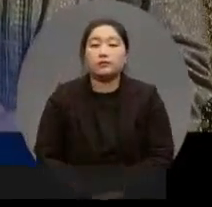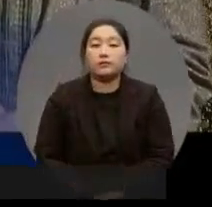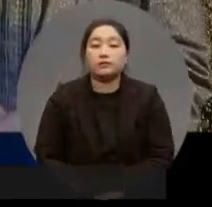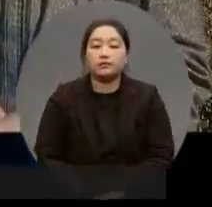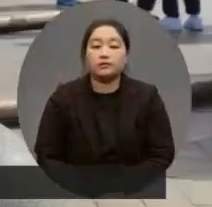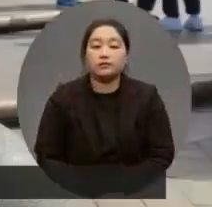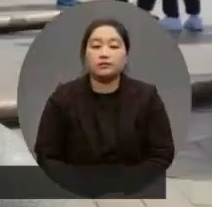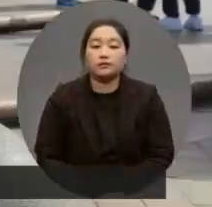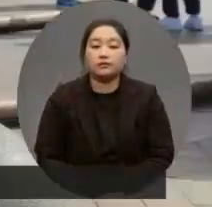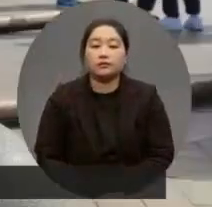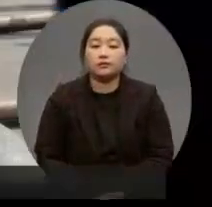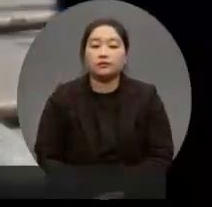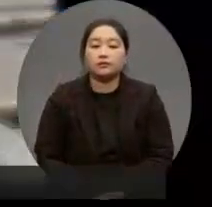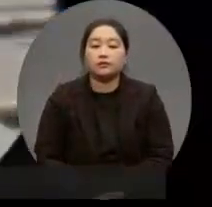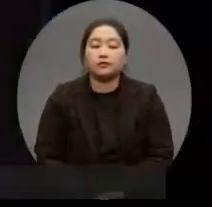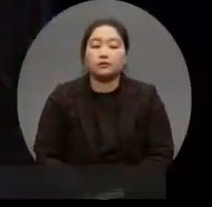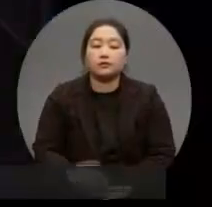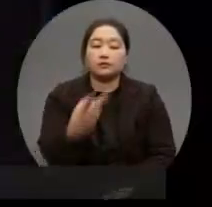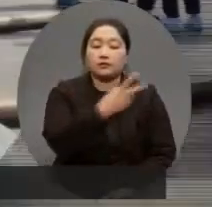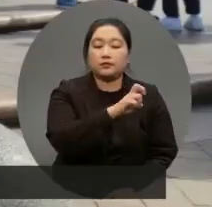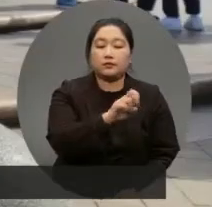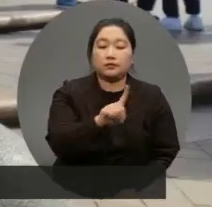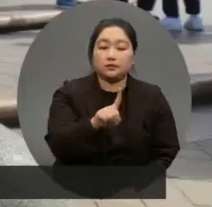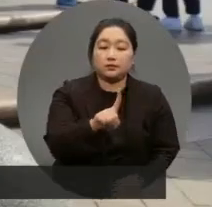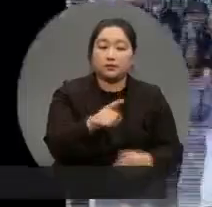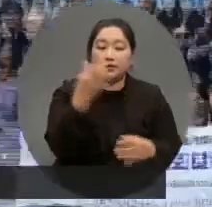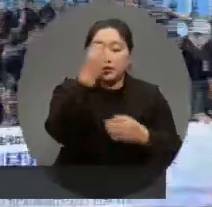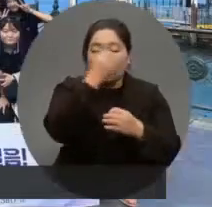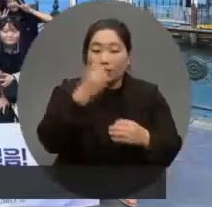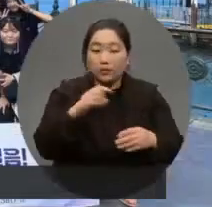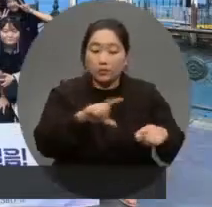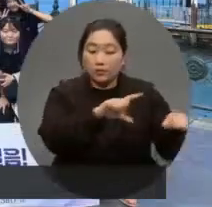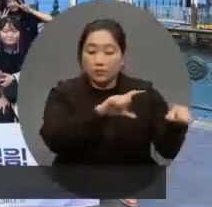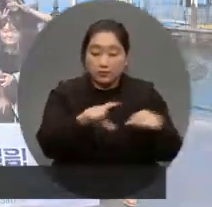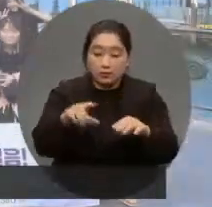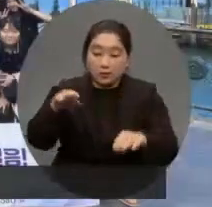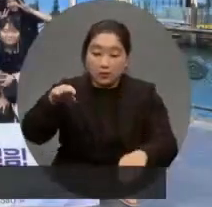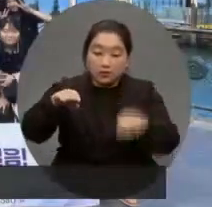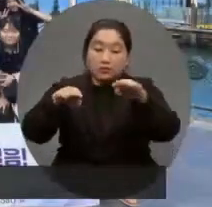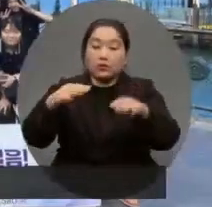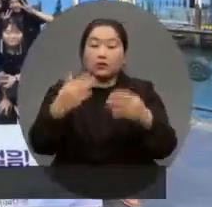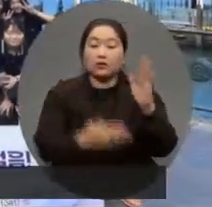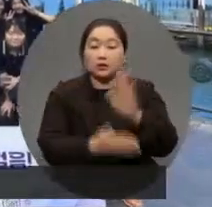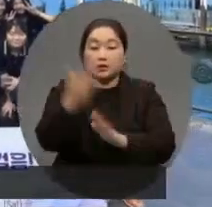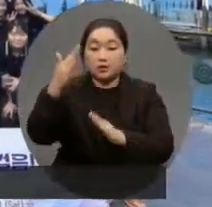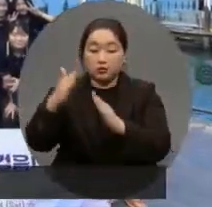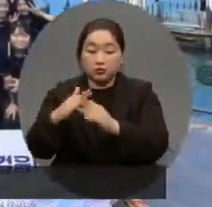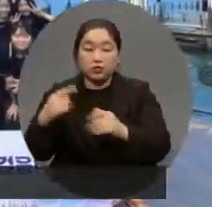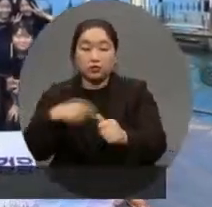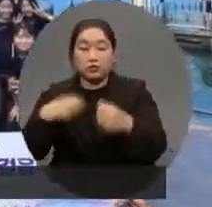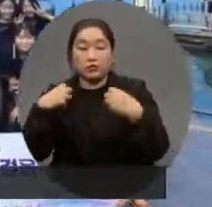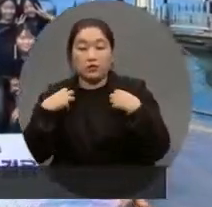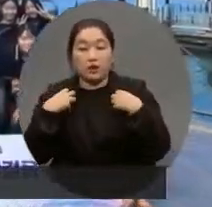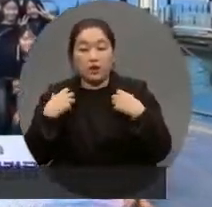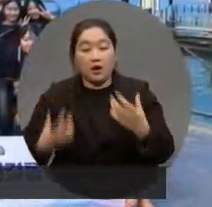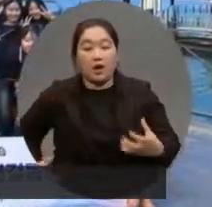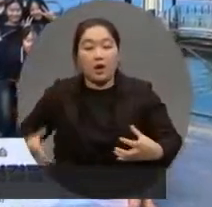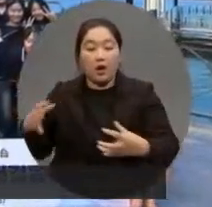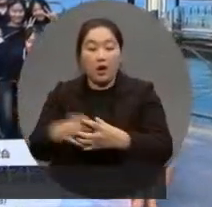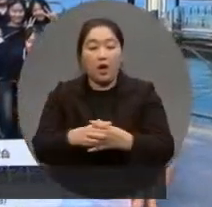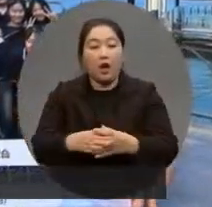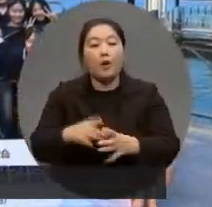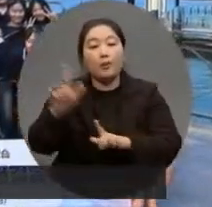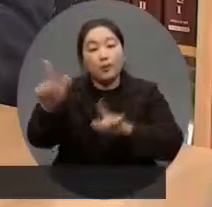생각합니다. 지난 2021년 고교 평준화 이후 지자체와 교육지원청의 협력 모델로 첫 시행된